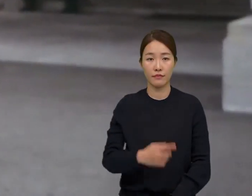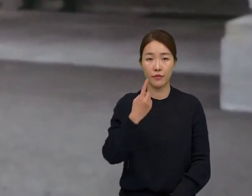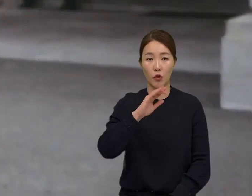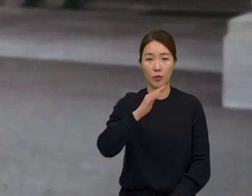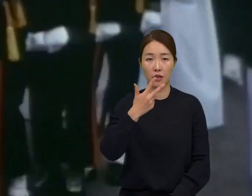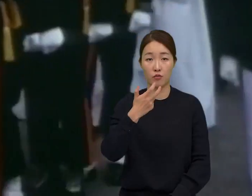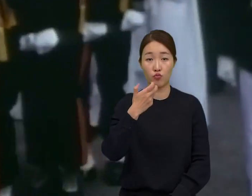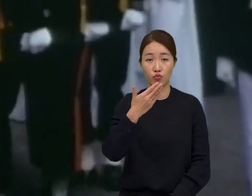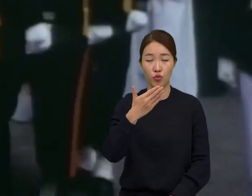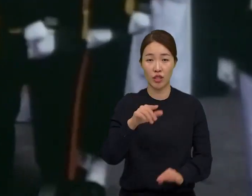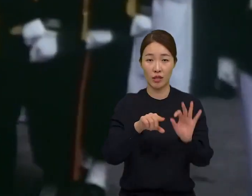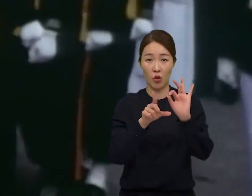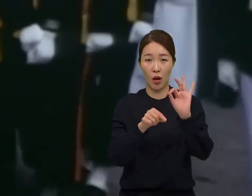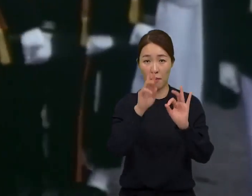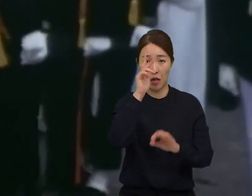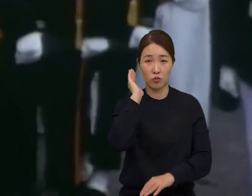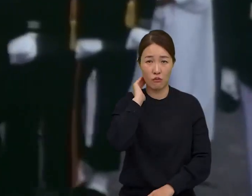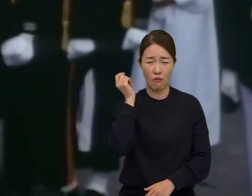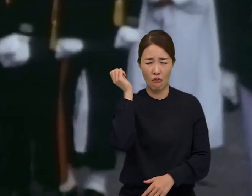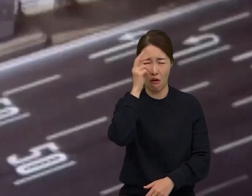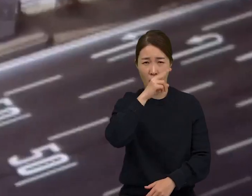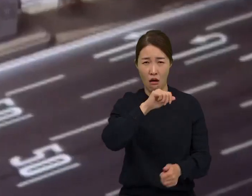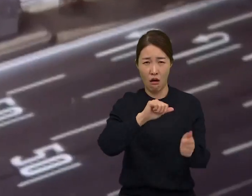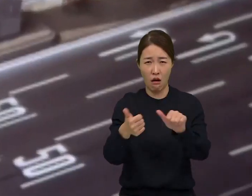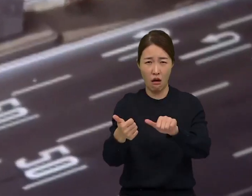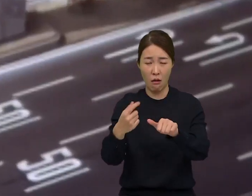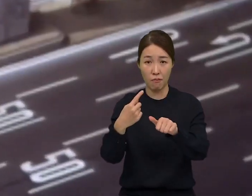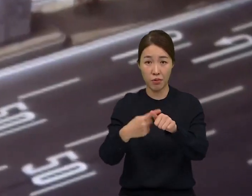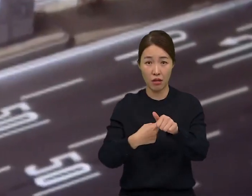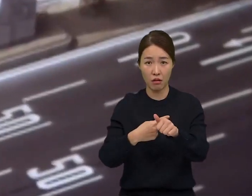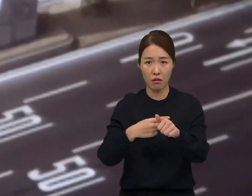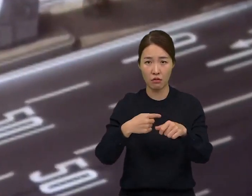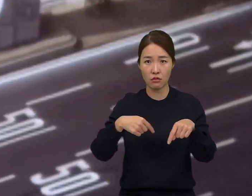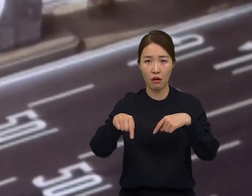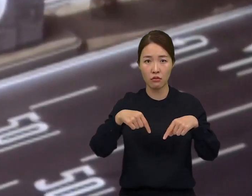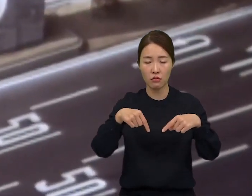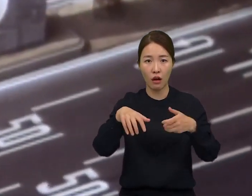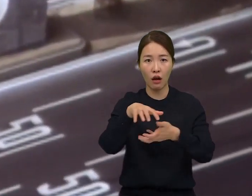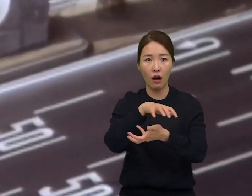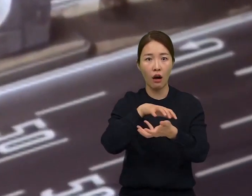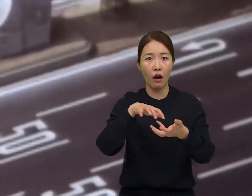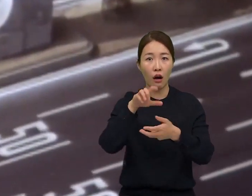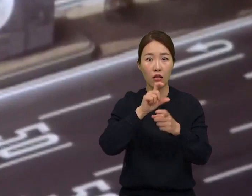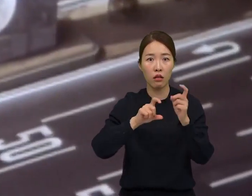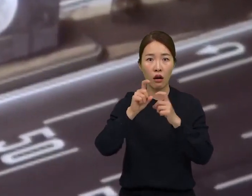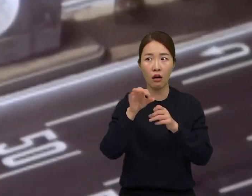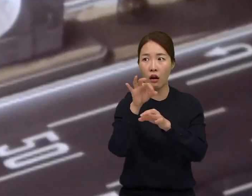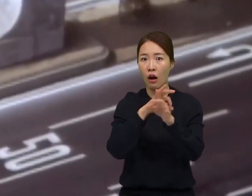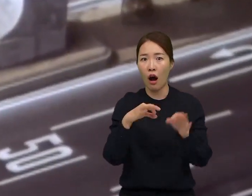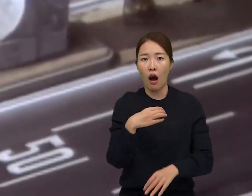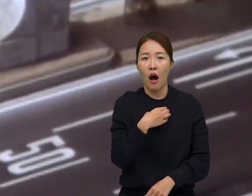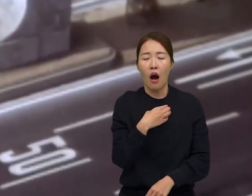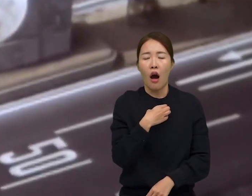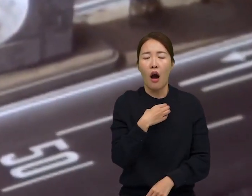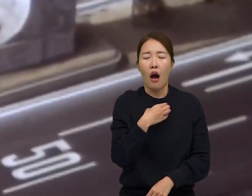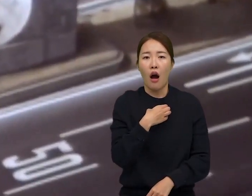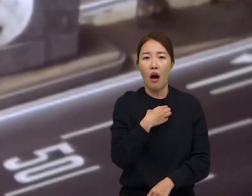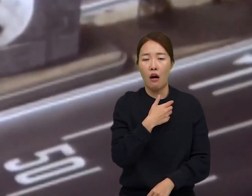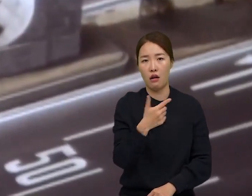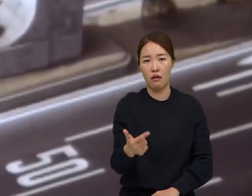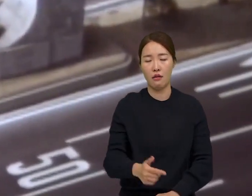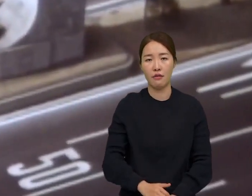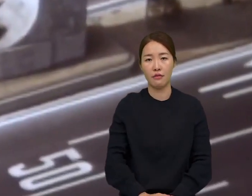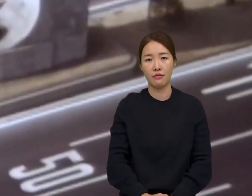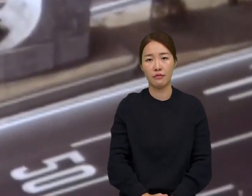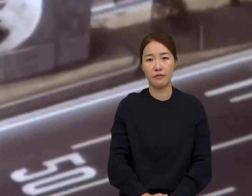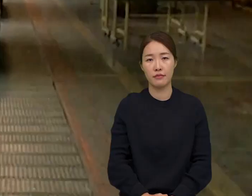1979년 10월 박정희 대통령의 갑작스런 죽음과 그 뒤를 이은 정치적 혼란으로 경제 위기가